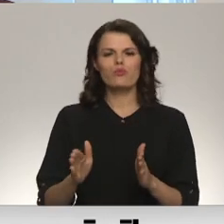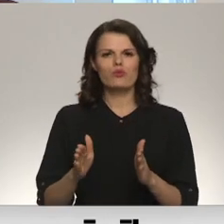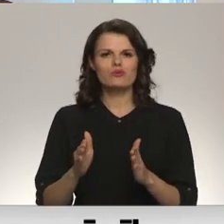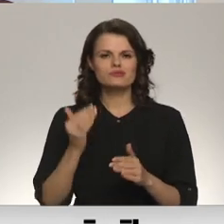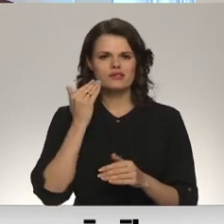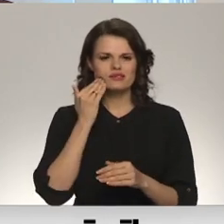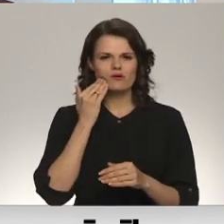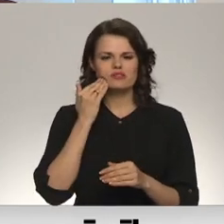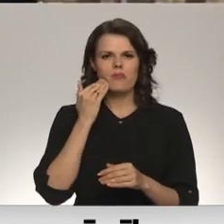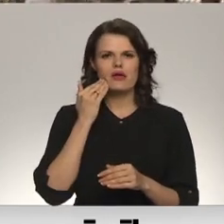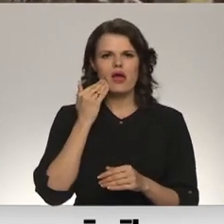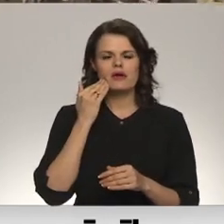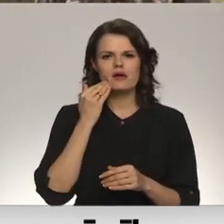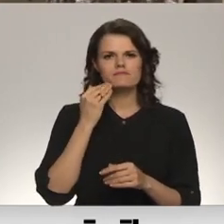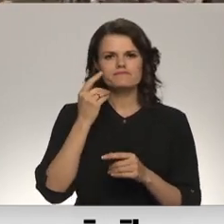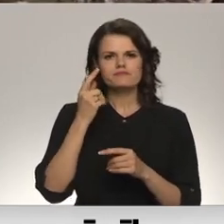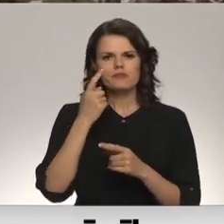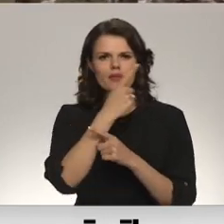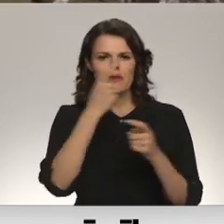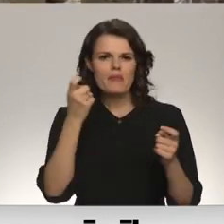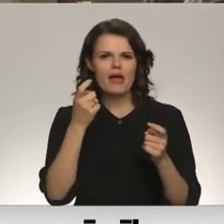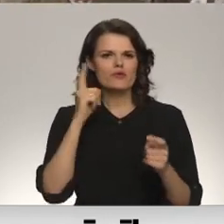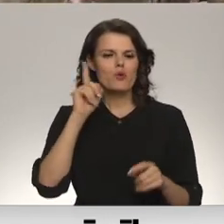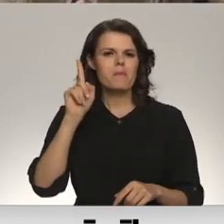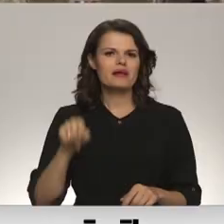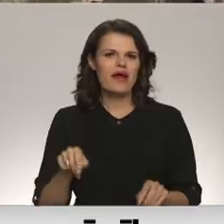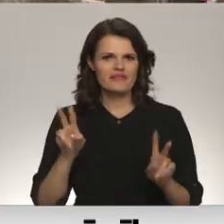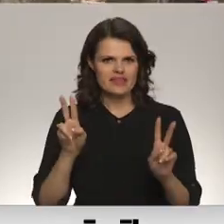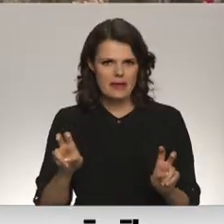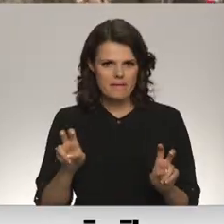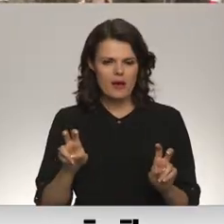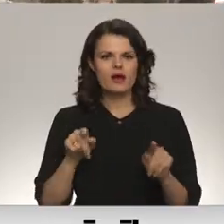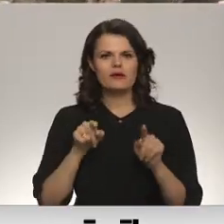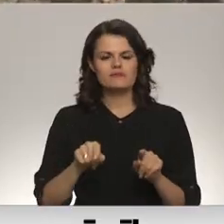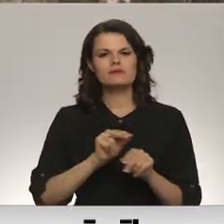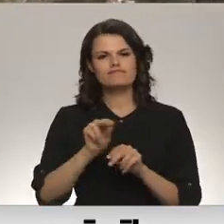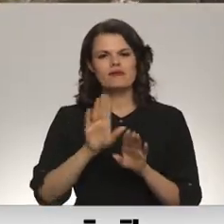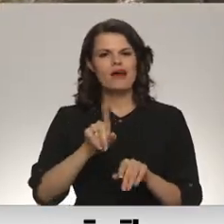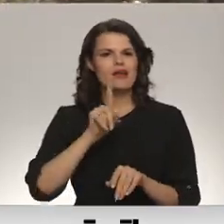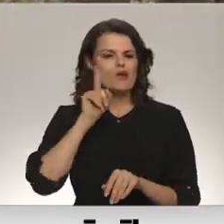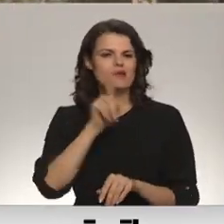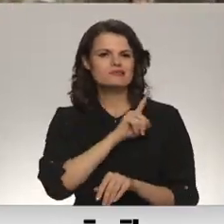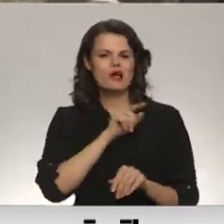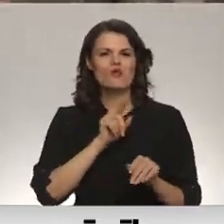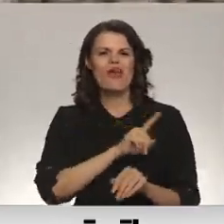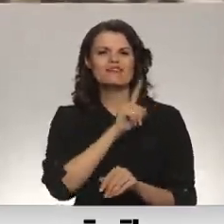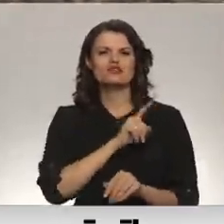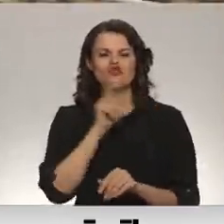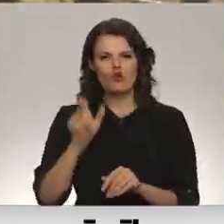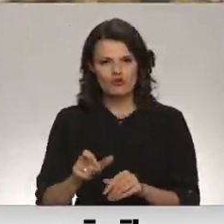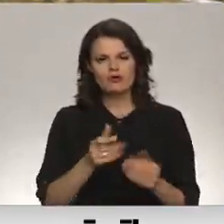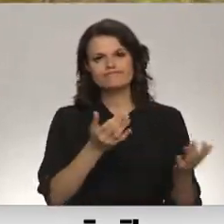saucamajai mediju pratībai. Valsts aizsardzības apmācību var realizēt tikai jaunsargu instruktors. Jaunsardzes centrā tiek gaidīti